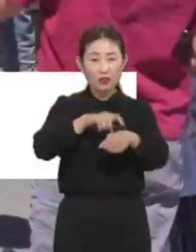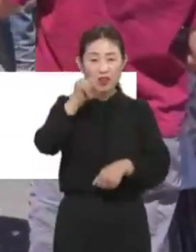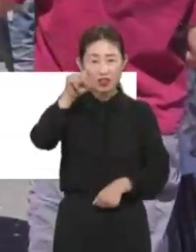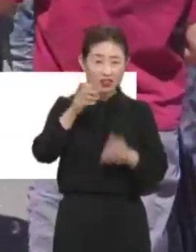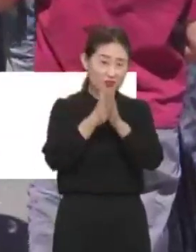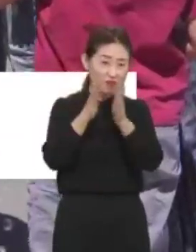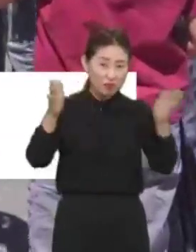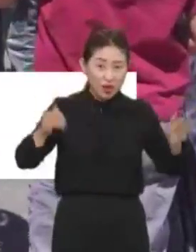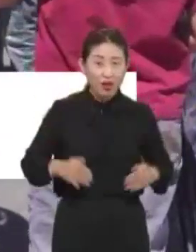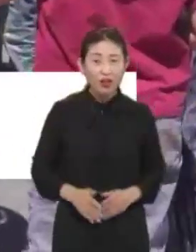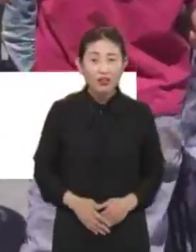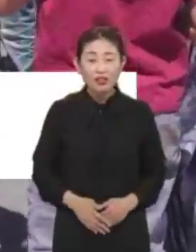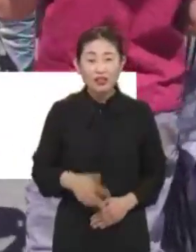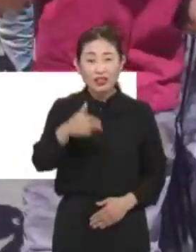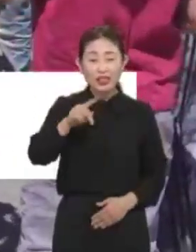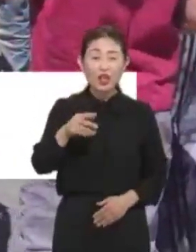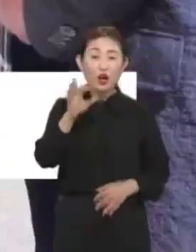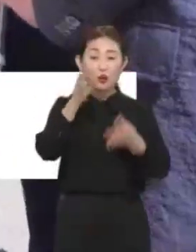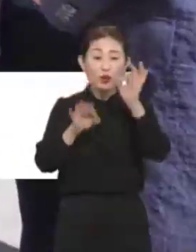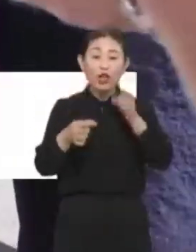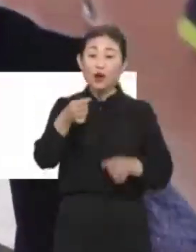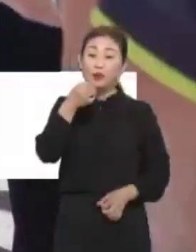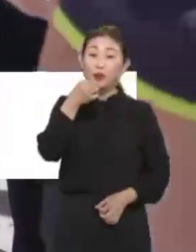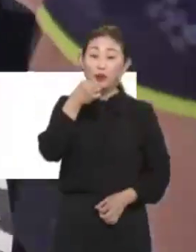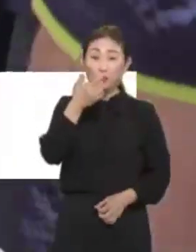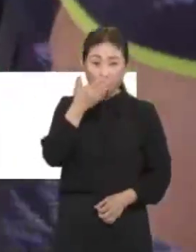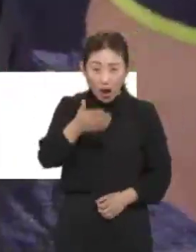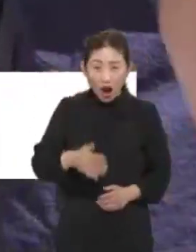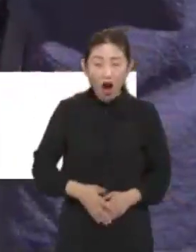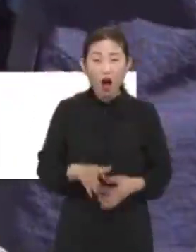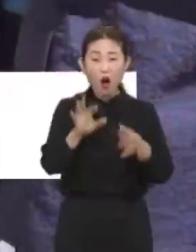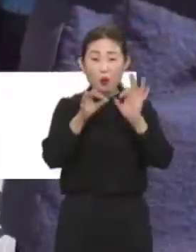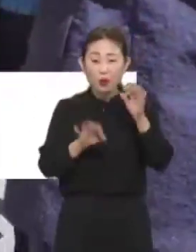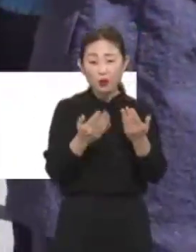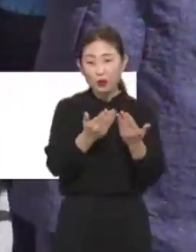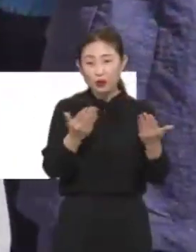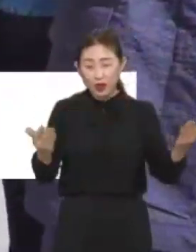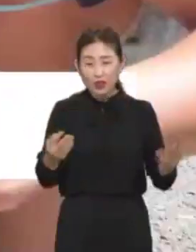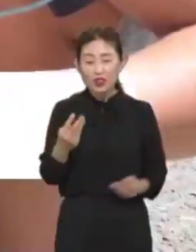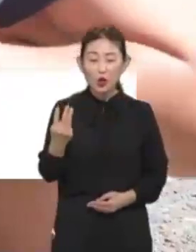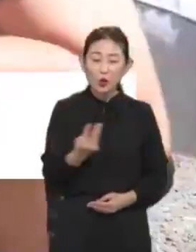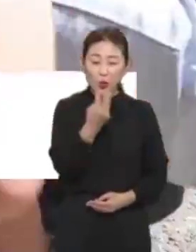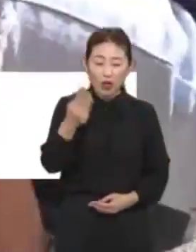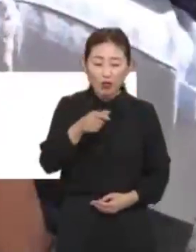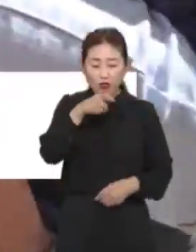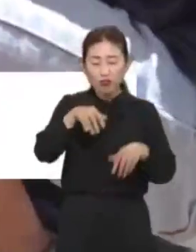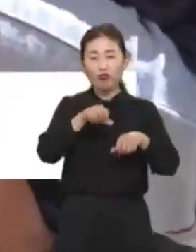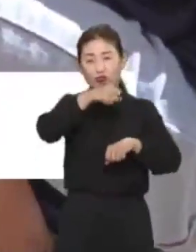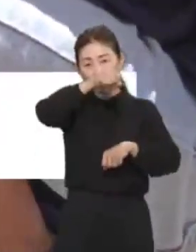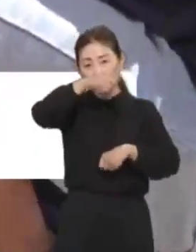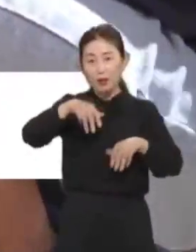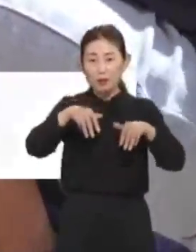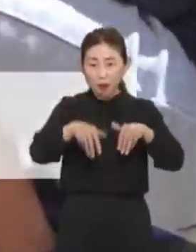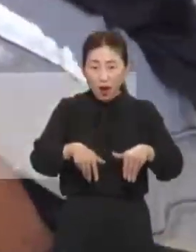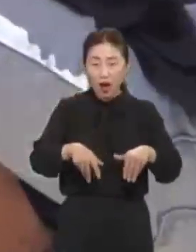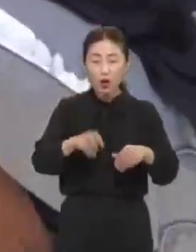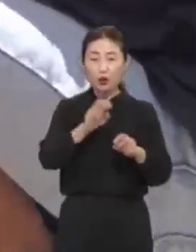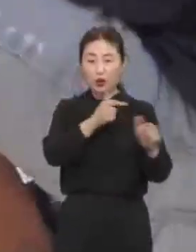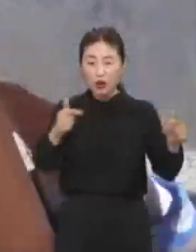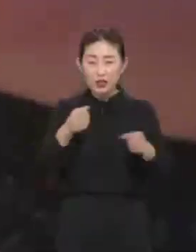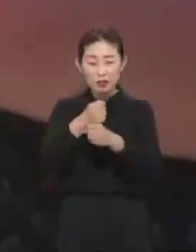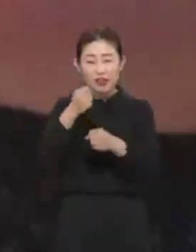개막식을 시작으로 사연 포도를 맛볼 수 있는 시식 행사와 포도 전시회, 와인 조교, 포도주 만들기 등 다양한